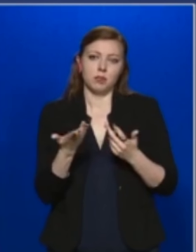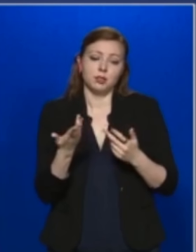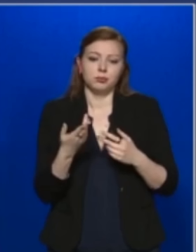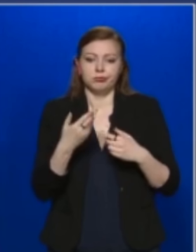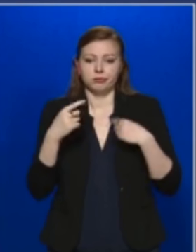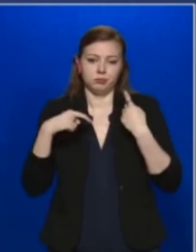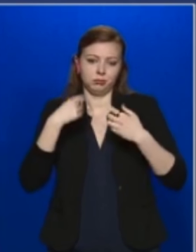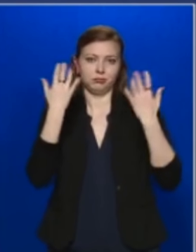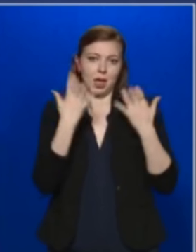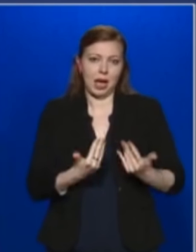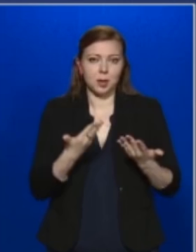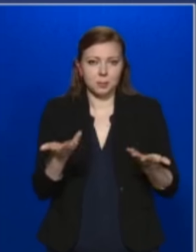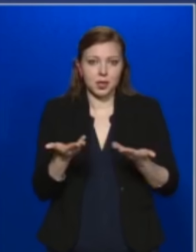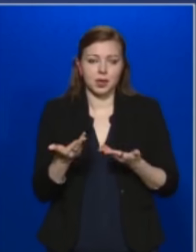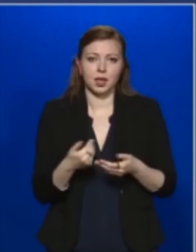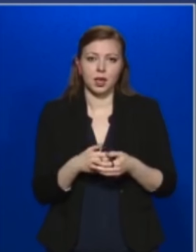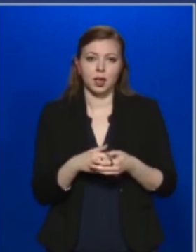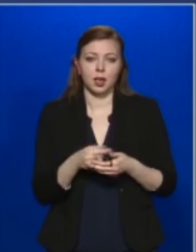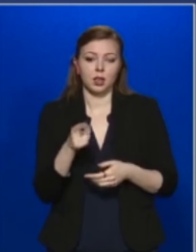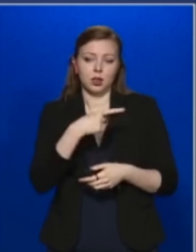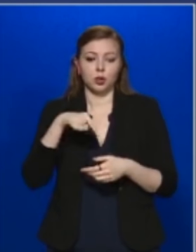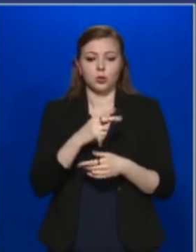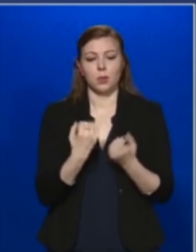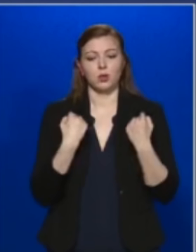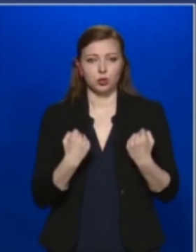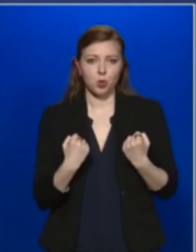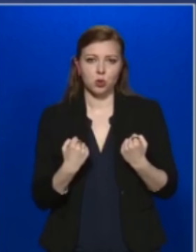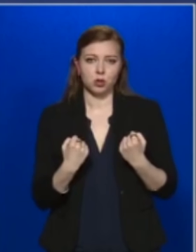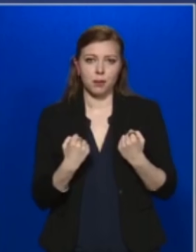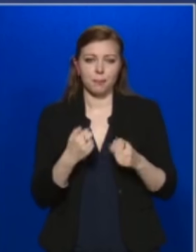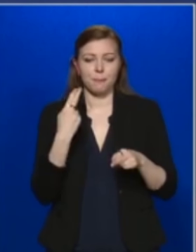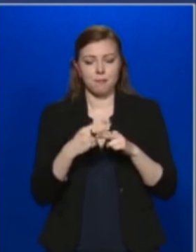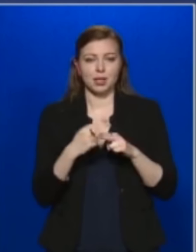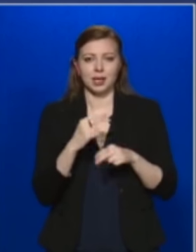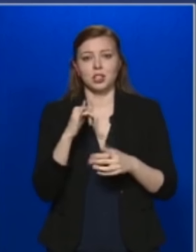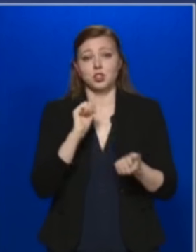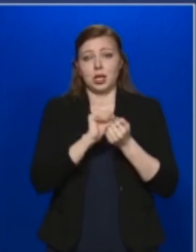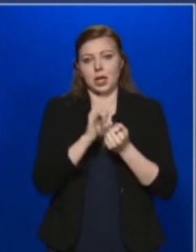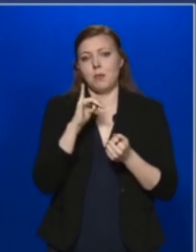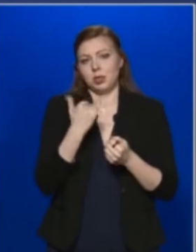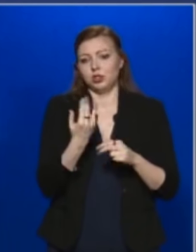vonja azt is, hogy közöttük a súlyosabb megbetegedések száma is több.